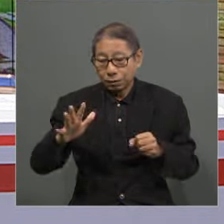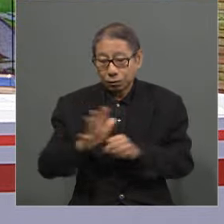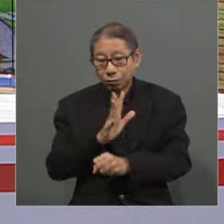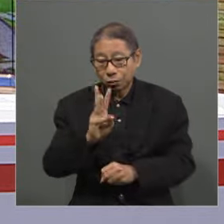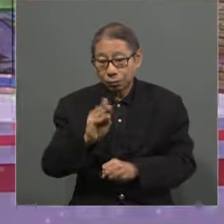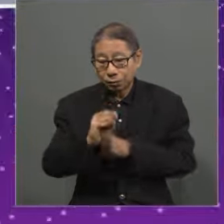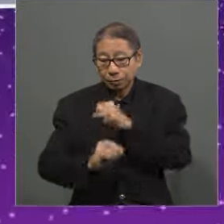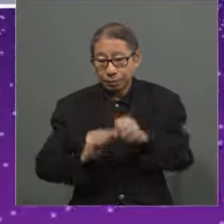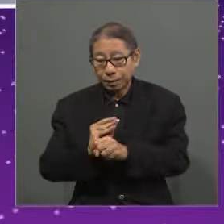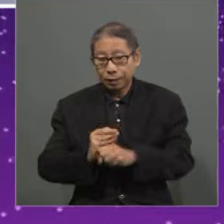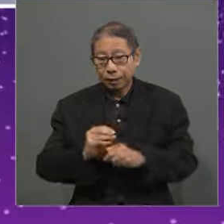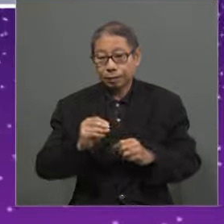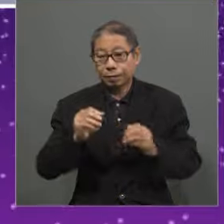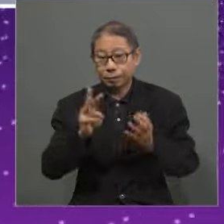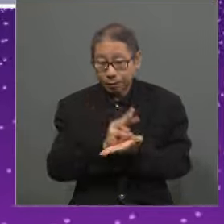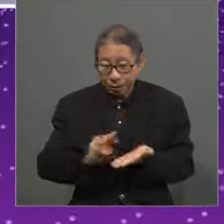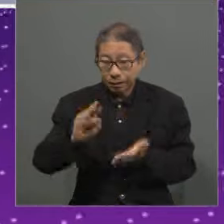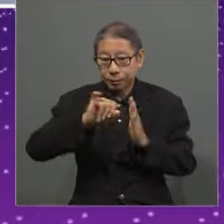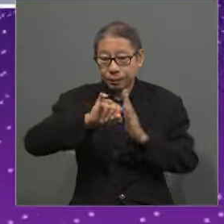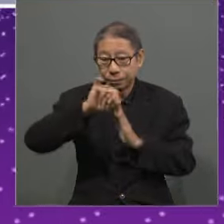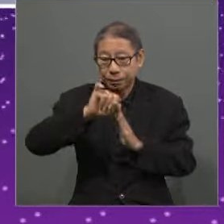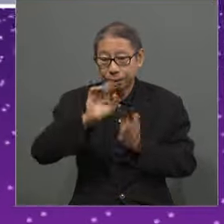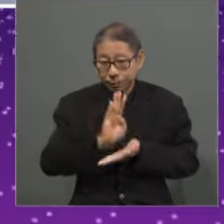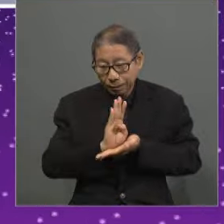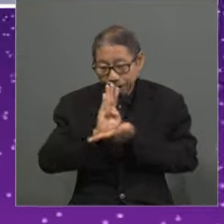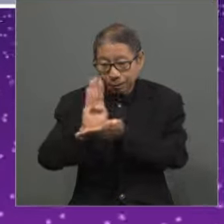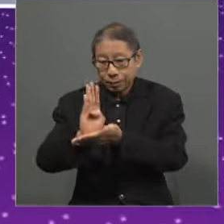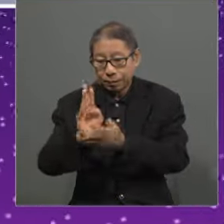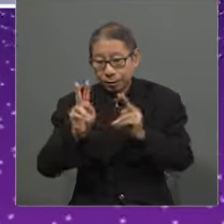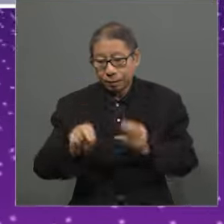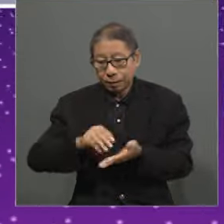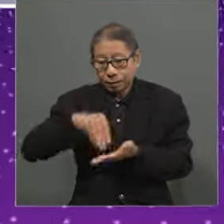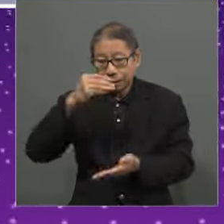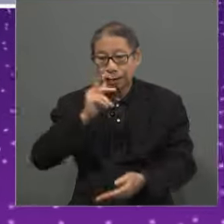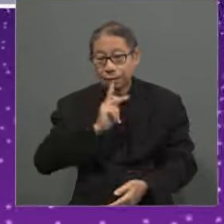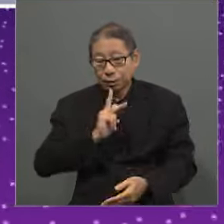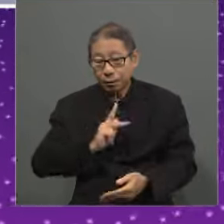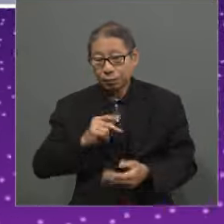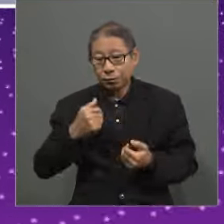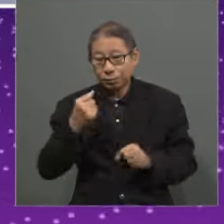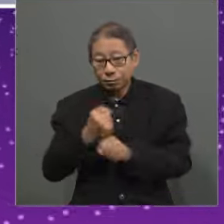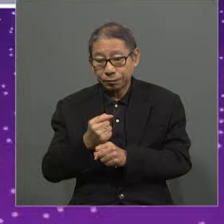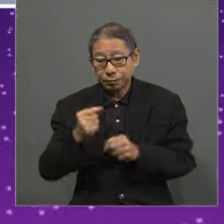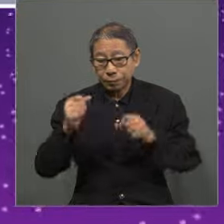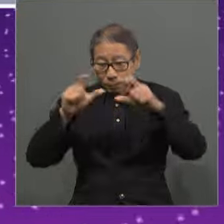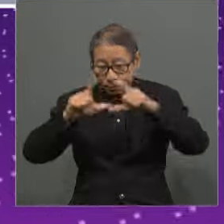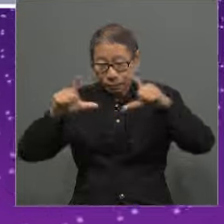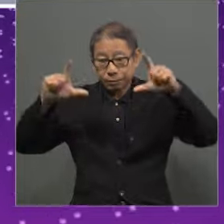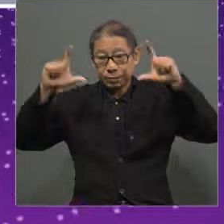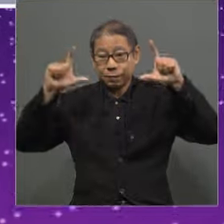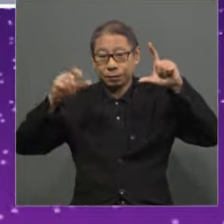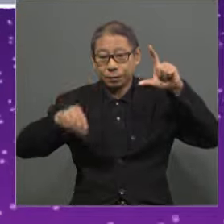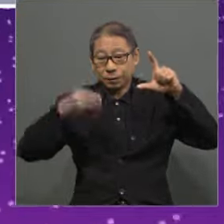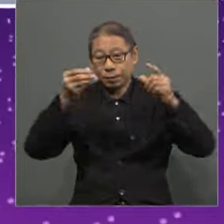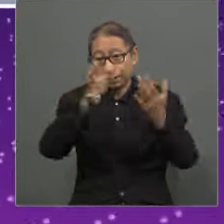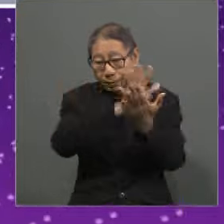มหาวิทยาลัยเชียงใหม่พร้อมกับมอบโลกประกาศเกียรติคุณให้แก่ศิษย์เก่าที่มีคุณุปการและสร้างชื่อเสียงให้กับมหาวิทยาลัยและ